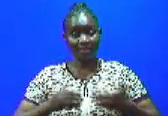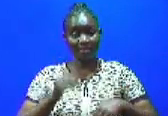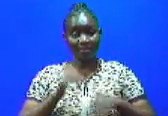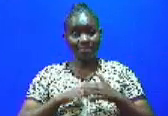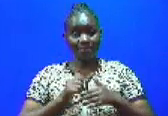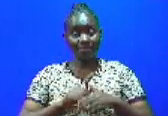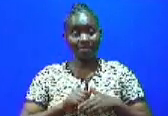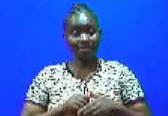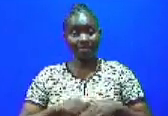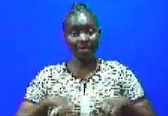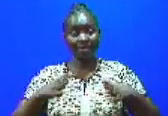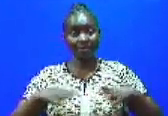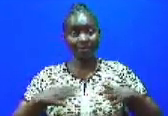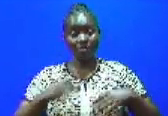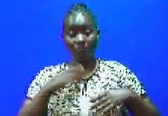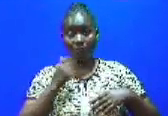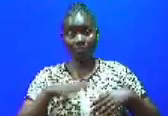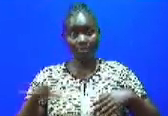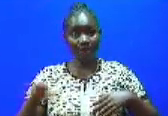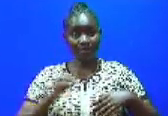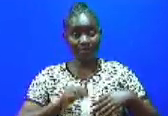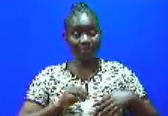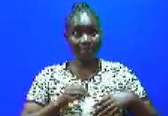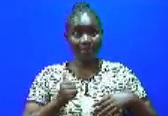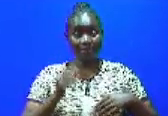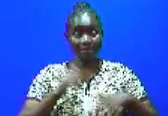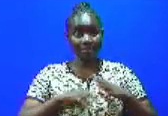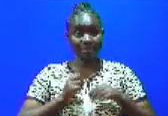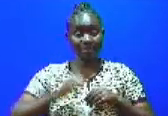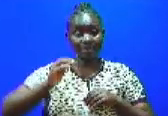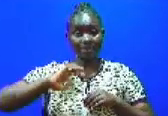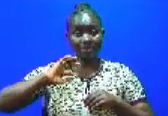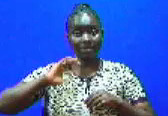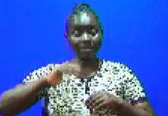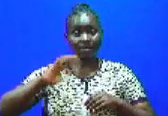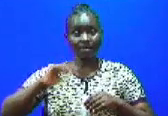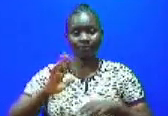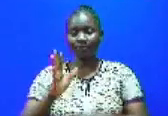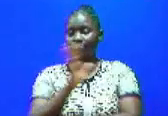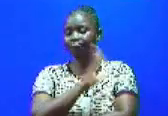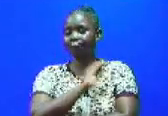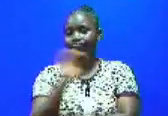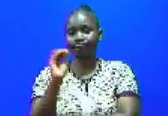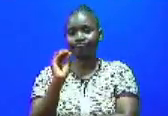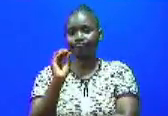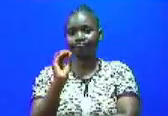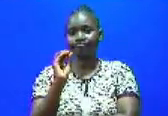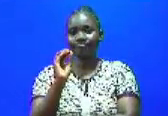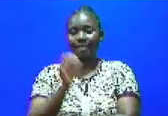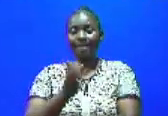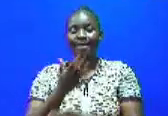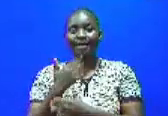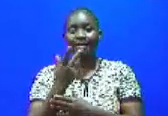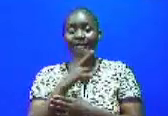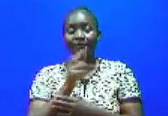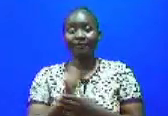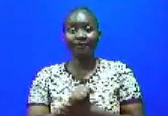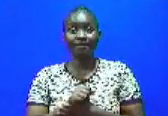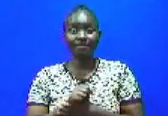hakuna watu wanachagua hapa. Ama ndoraro likire county kuruma. Hayo. Hakuna kitu wanachagua hapa. Abaroche ntu na machara